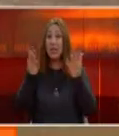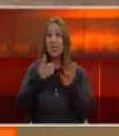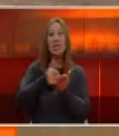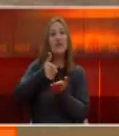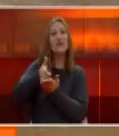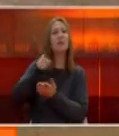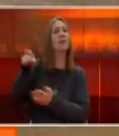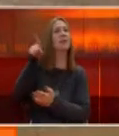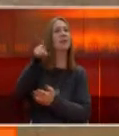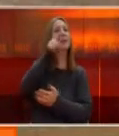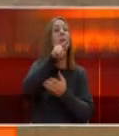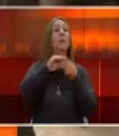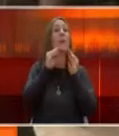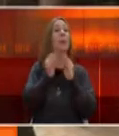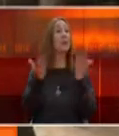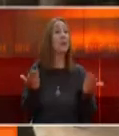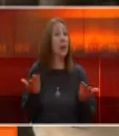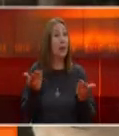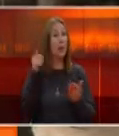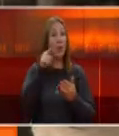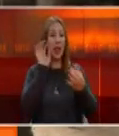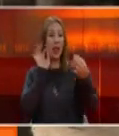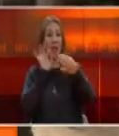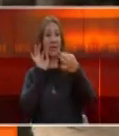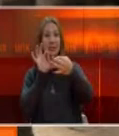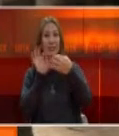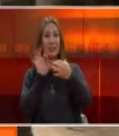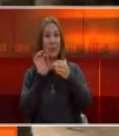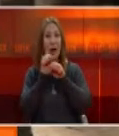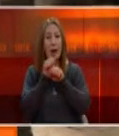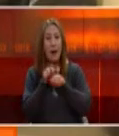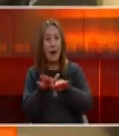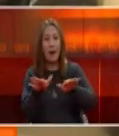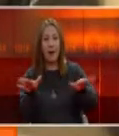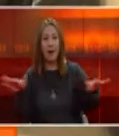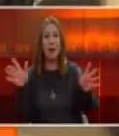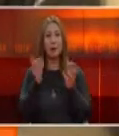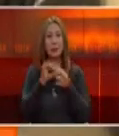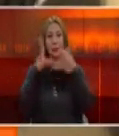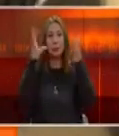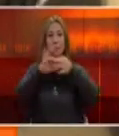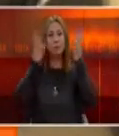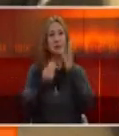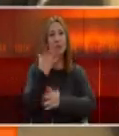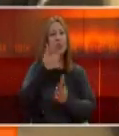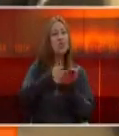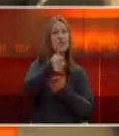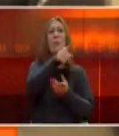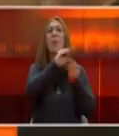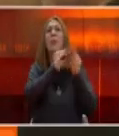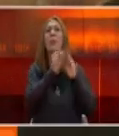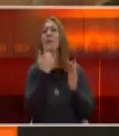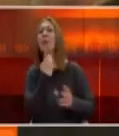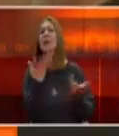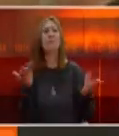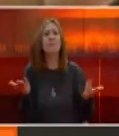çiftçilerin birçok sorununun bilgi iletişim ağıyla çözülebiliyor olması. Burada çiftçilerin sorunları